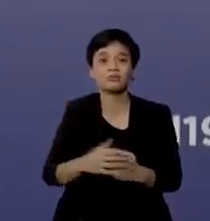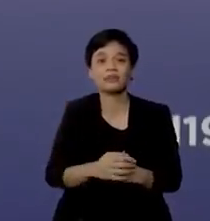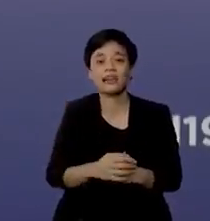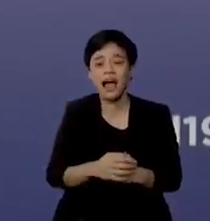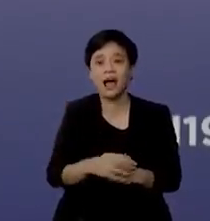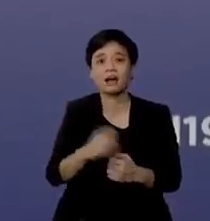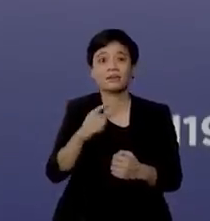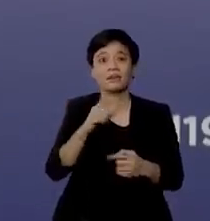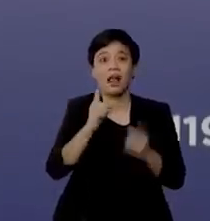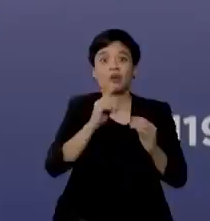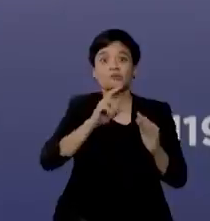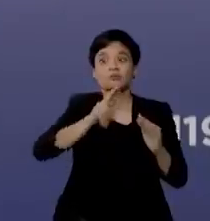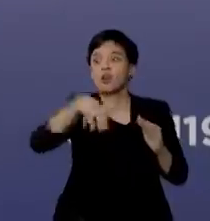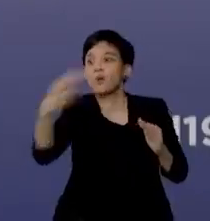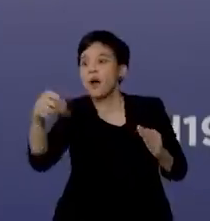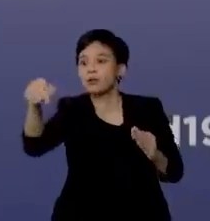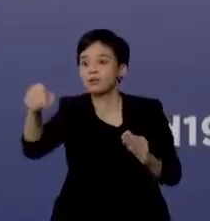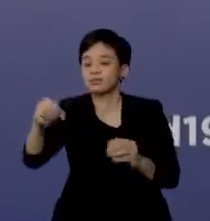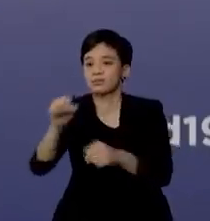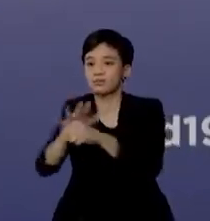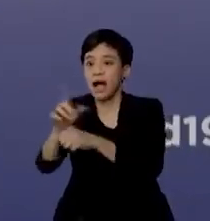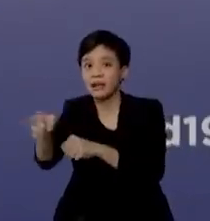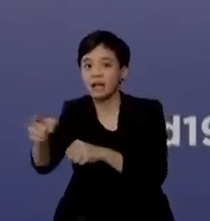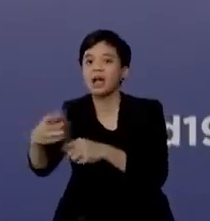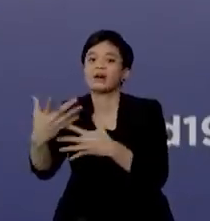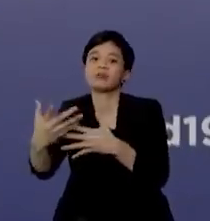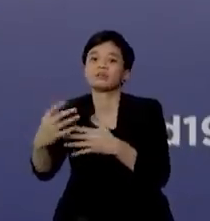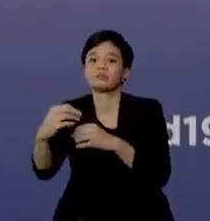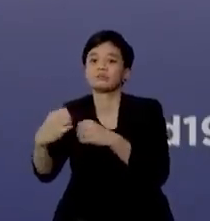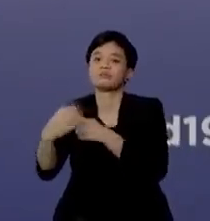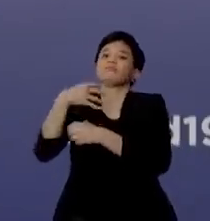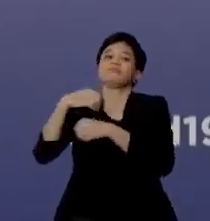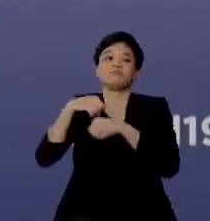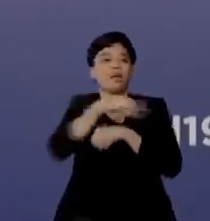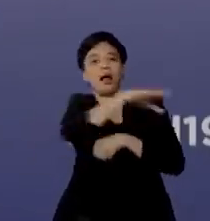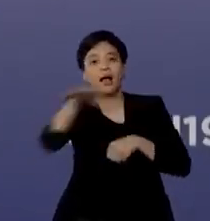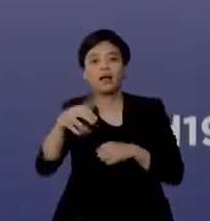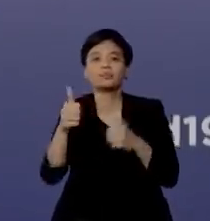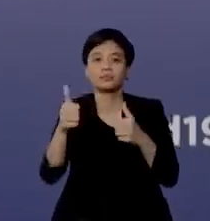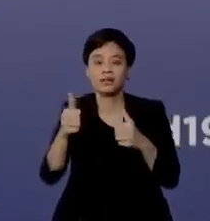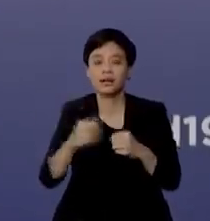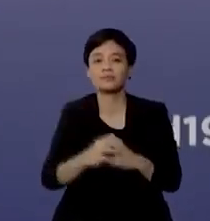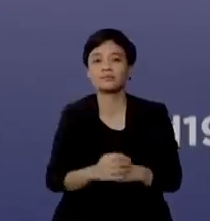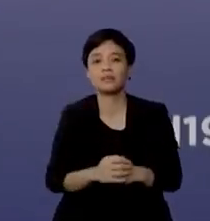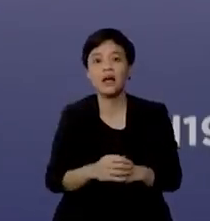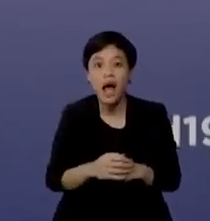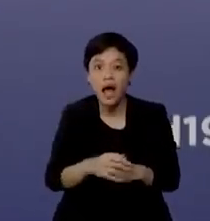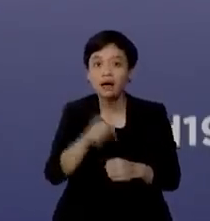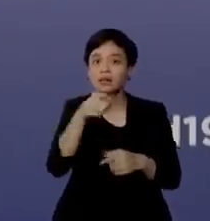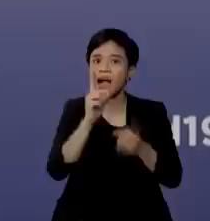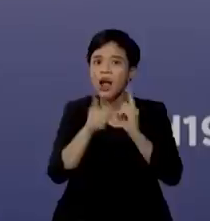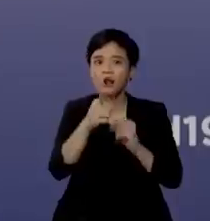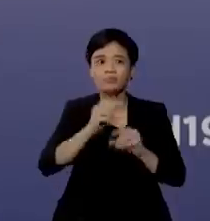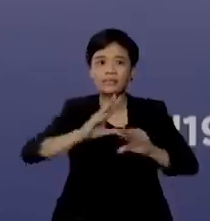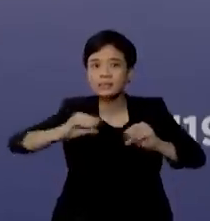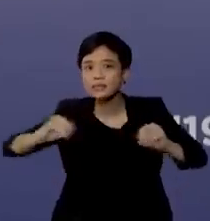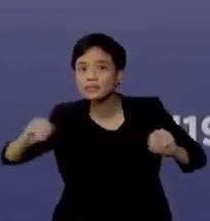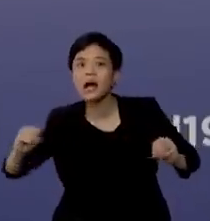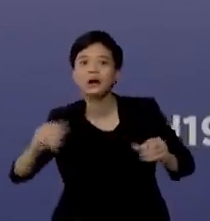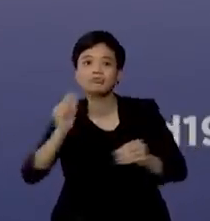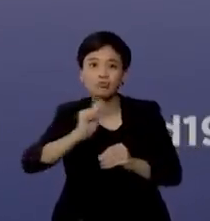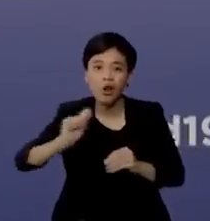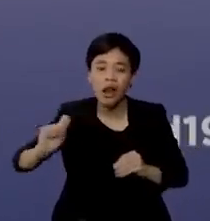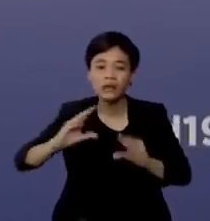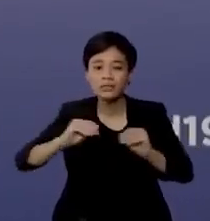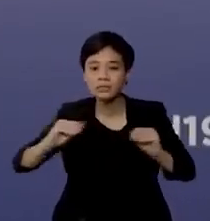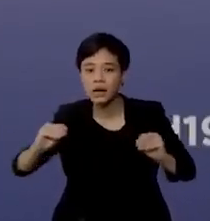sumber penularan untuk kita apabila kita melakukan aktivitas yang produktif pun harus dengan